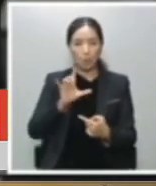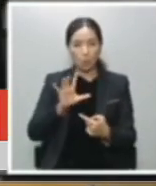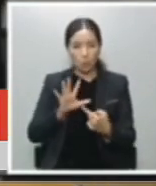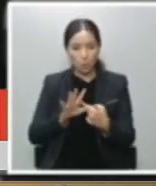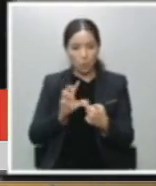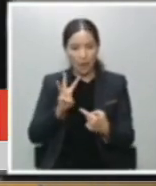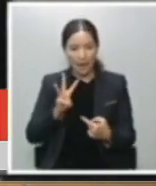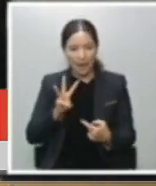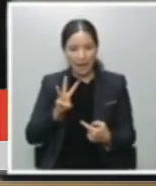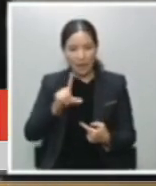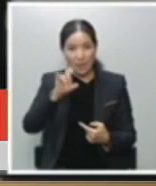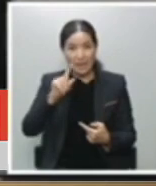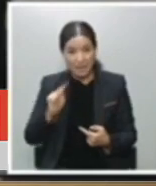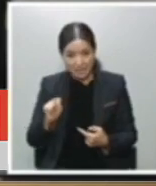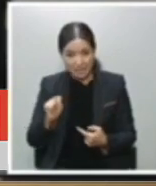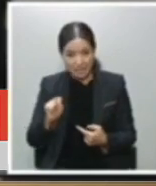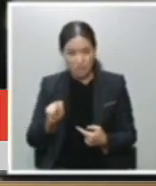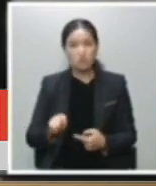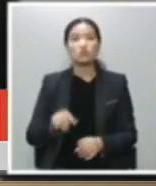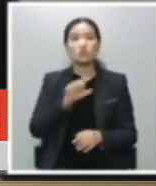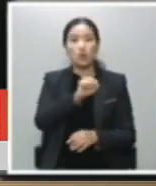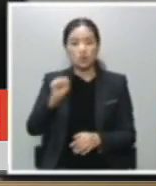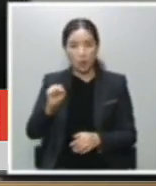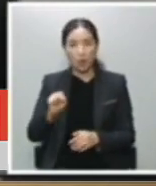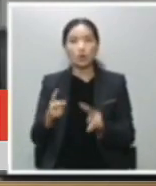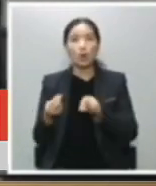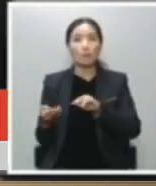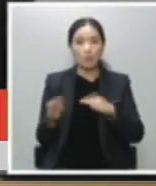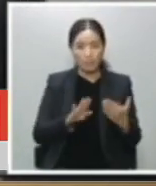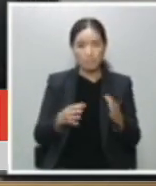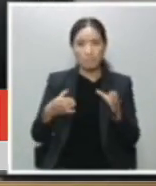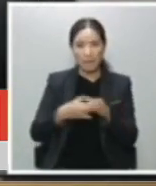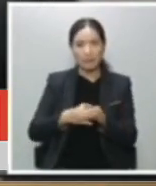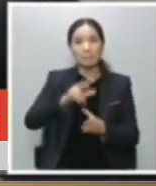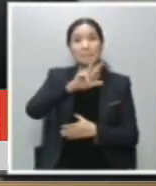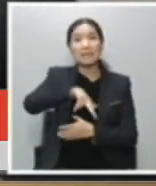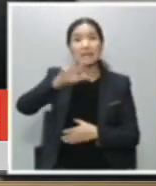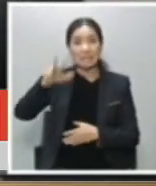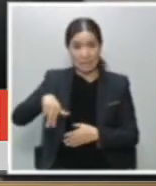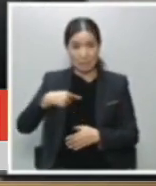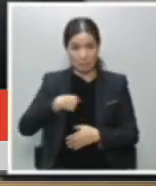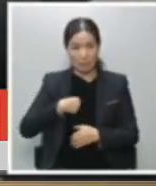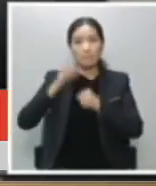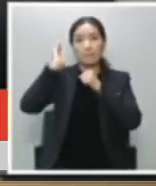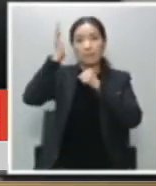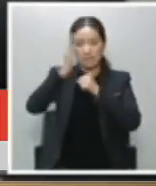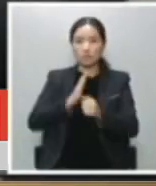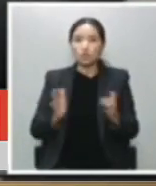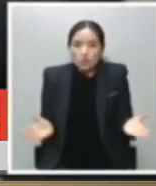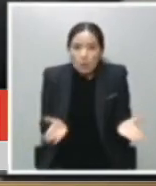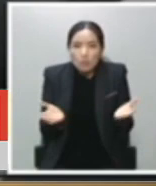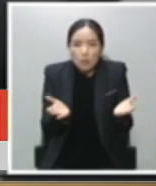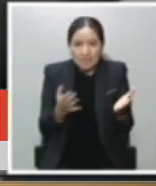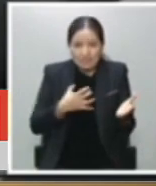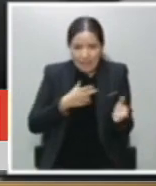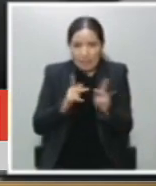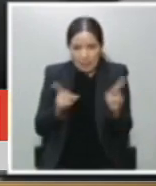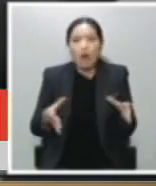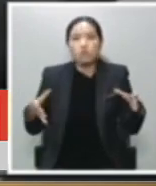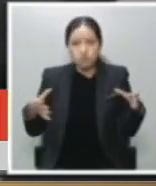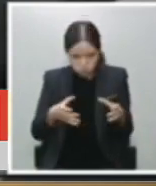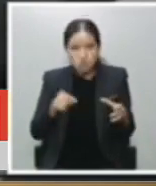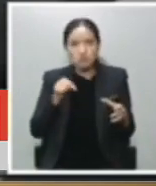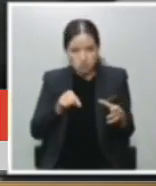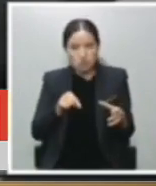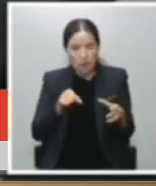จังหวัดนครพนมพรรคเพื่อไทยกระผมขออภิปรายสนับสนุนญัตติการขอตั้งคณะกรร